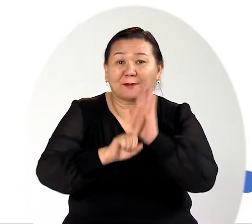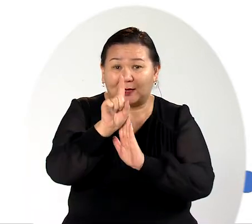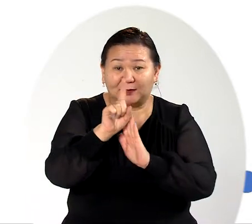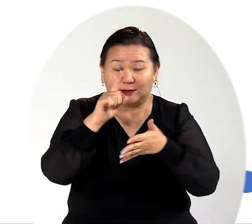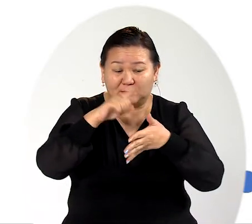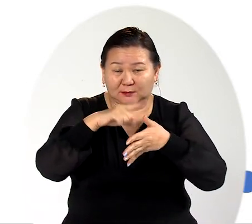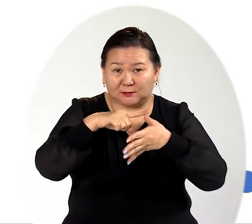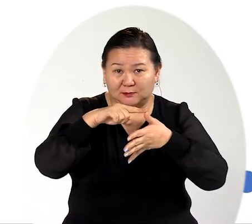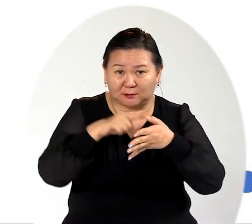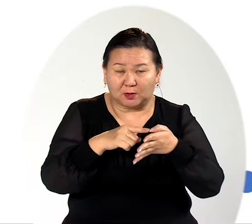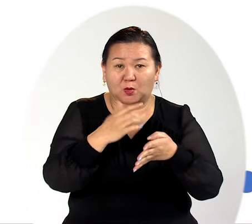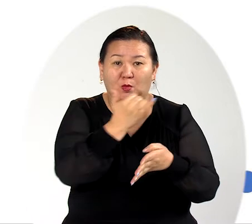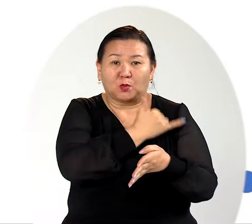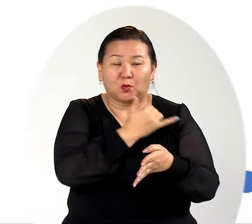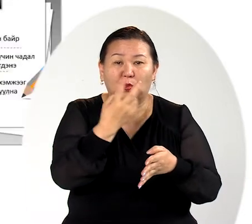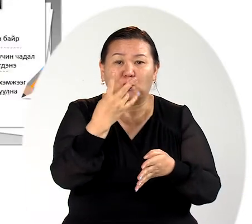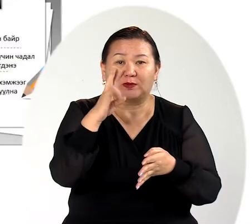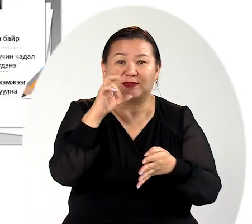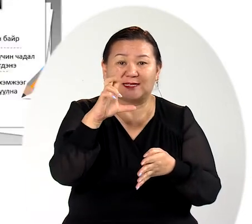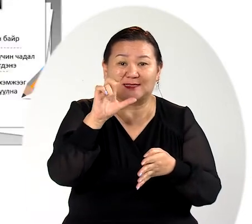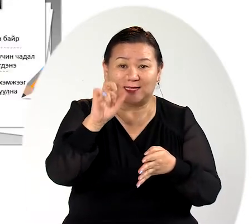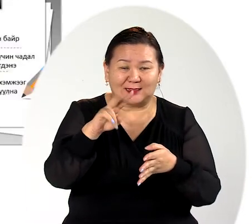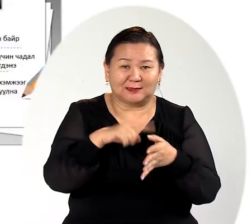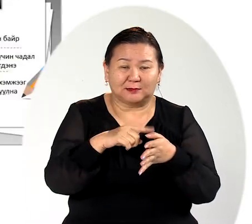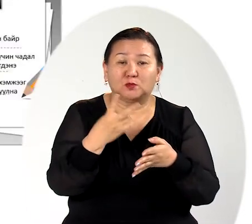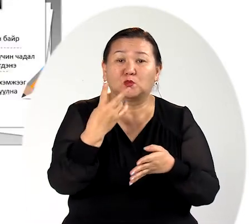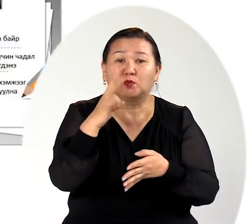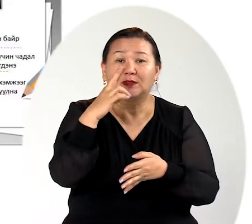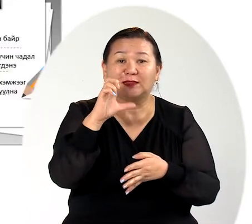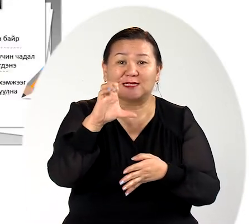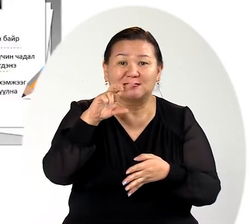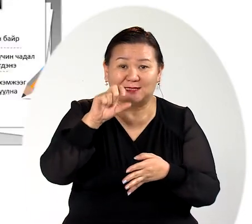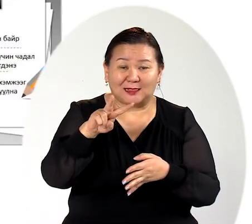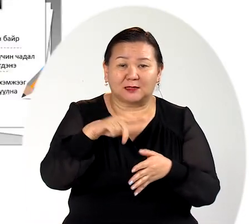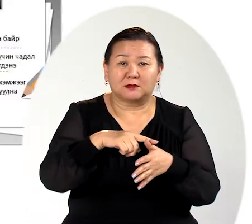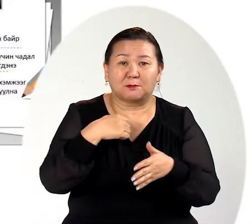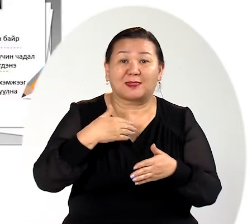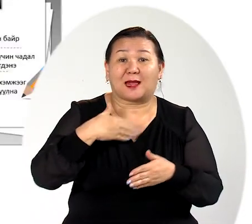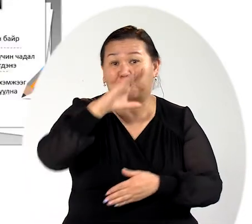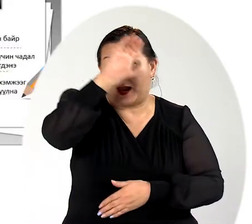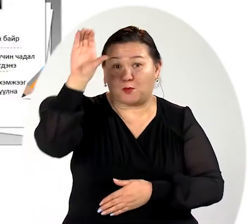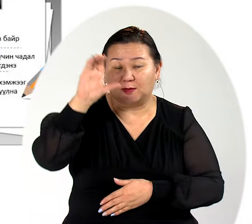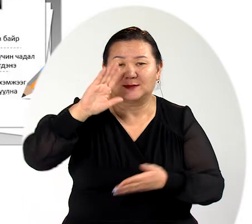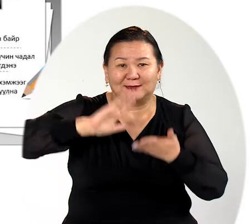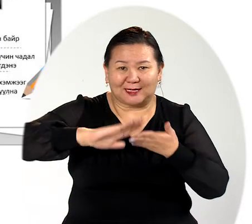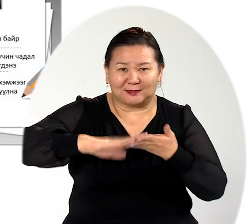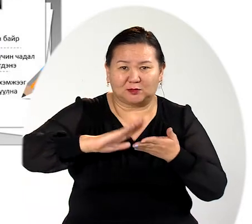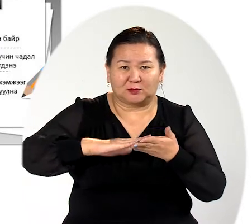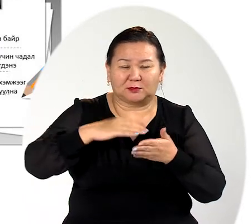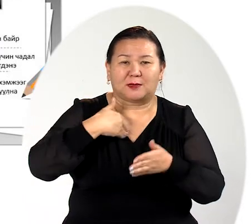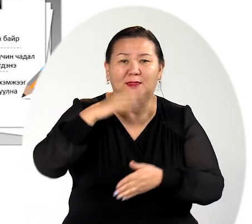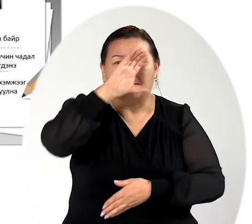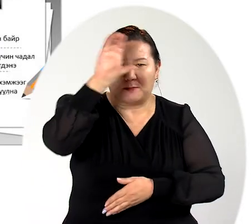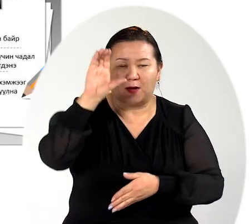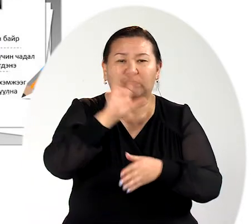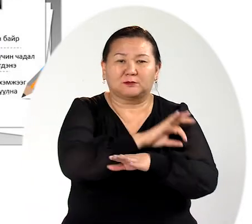бол төслийн үндэслэл гэдэг хэсэг байдаг. Төслийн үндэслэл хэсэг дээрээ та манай байгууллагаа танилцуулгыг оруулна. Манай